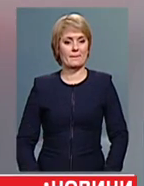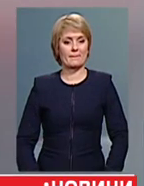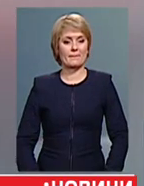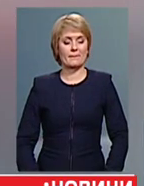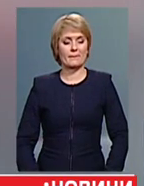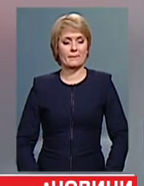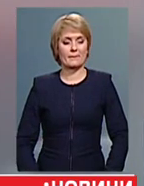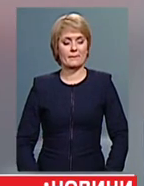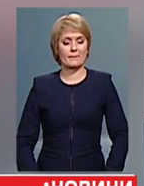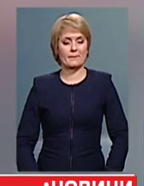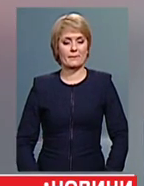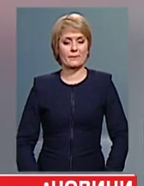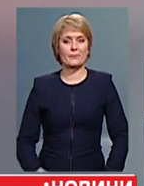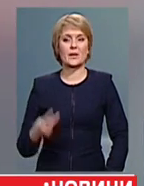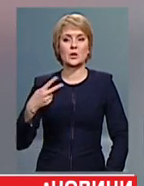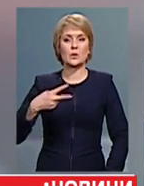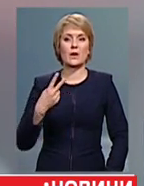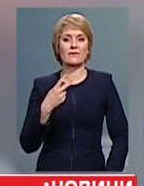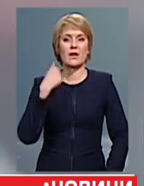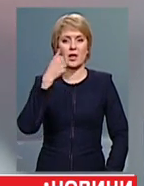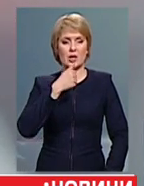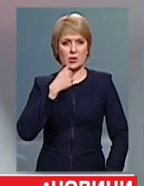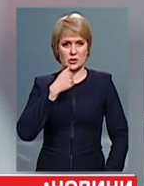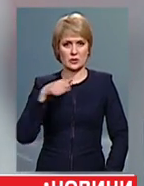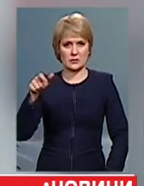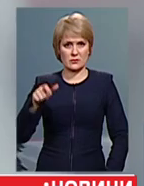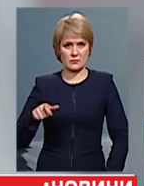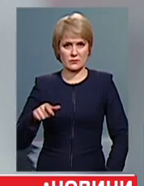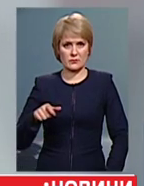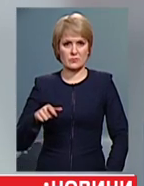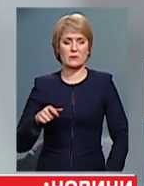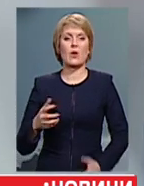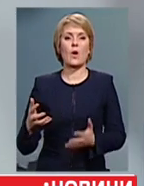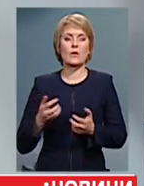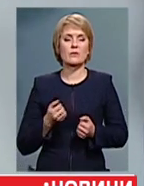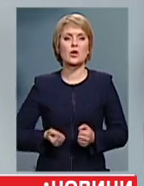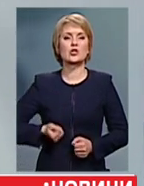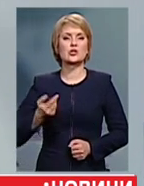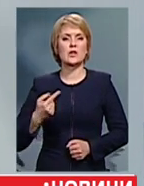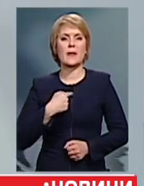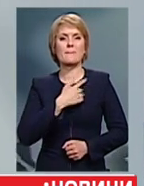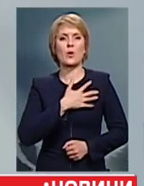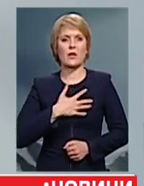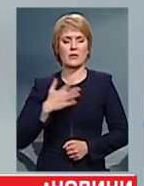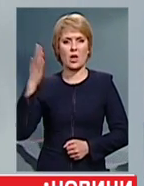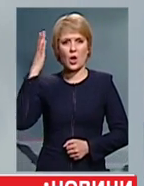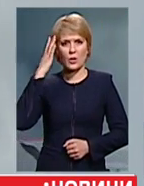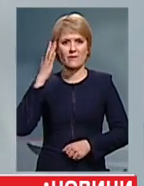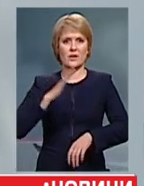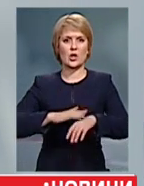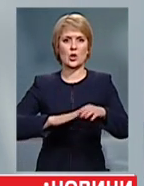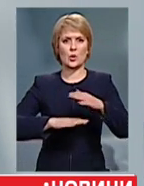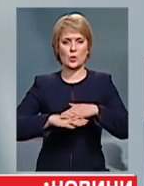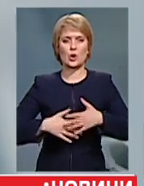поранення цивільного мешканця 42-річного, який був на своєму подвір'ї і отримав численні поранень в області голови, рук